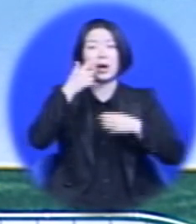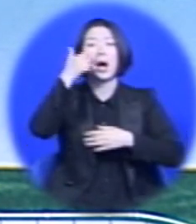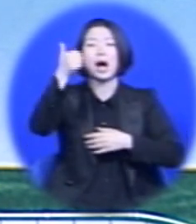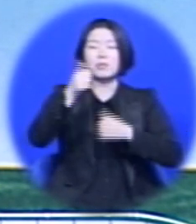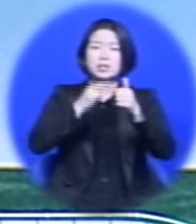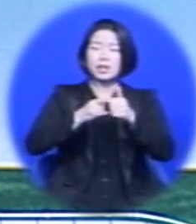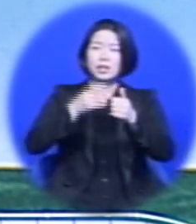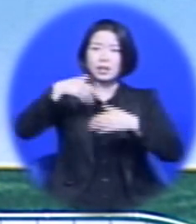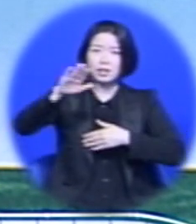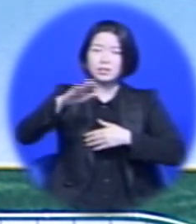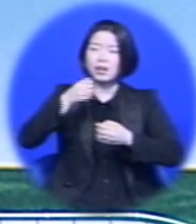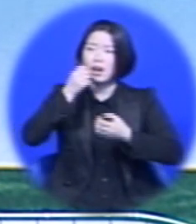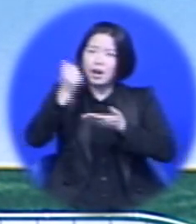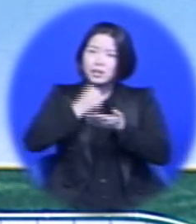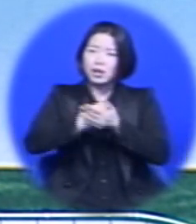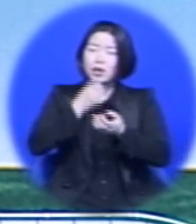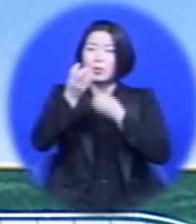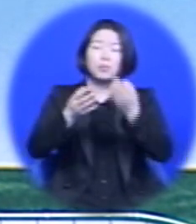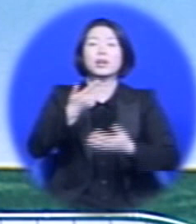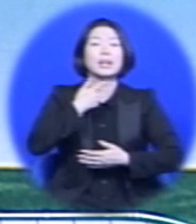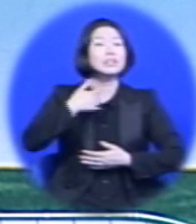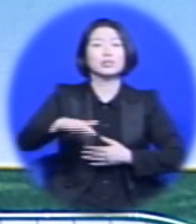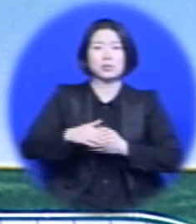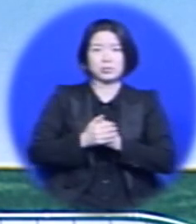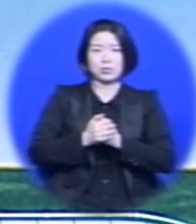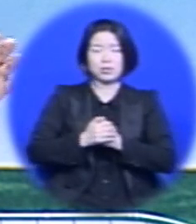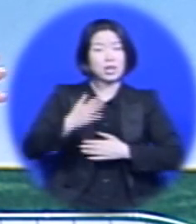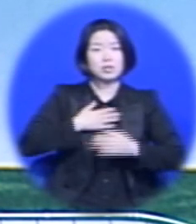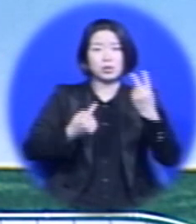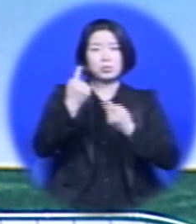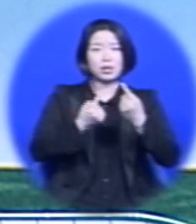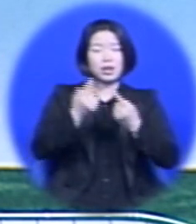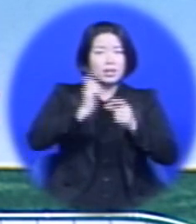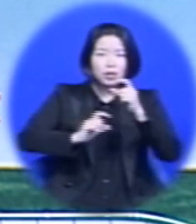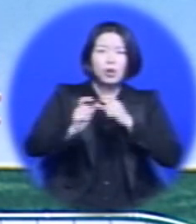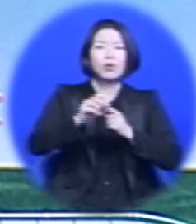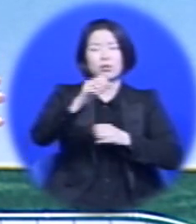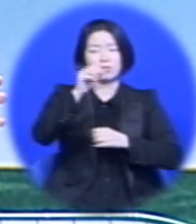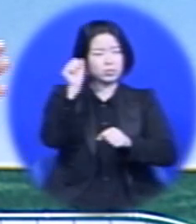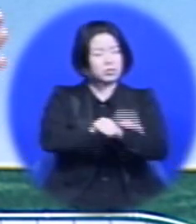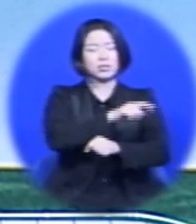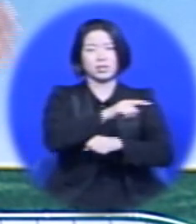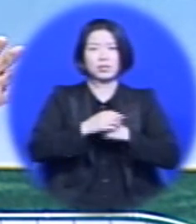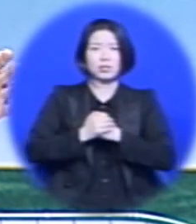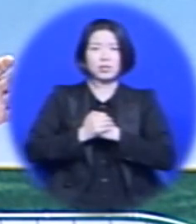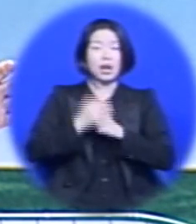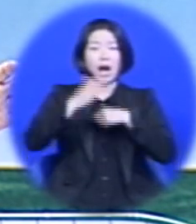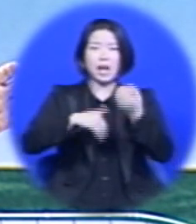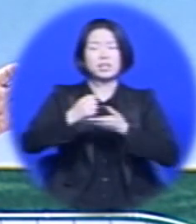그 을 토로해 본 적이 없어요 저보다 훨씬 더 나아요 하나님이